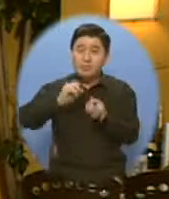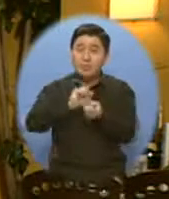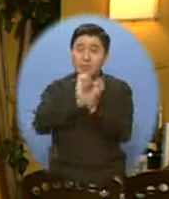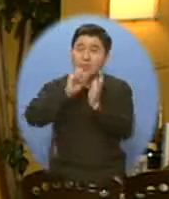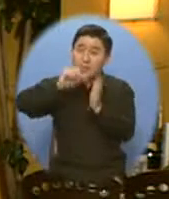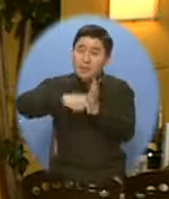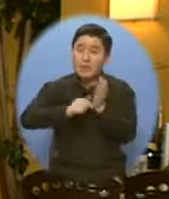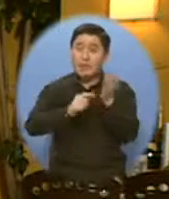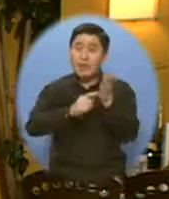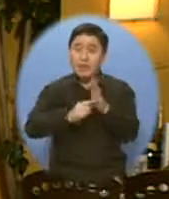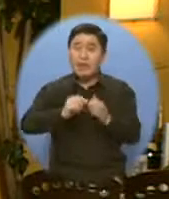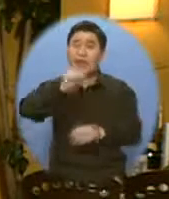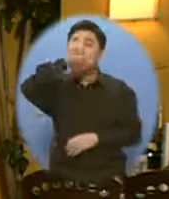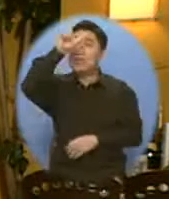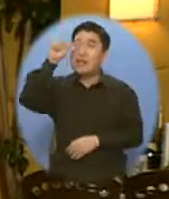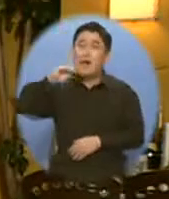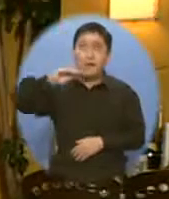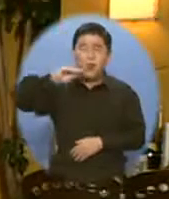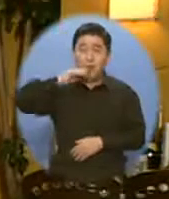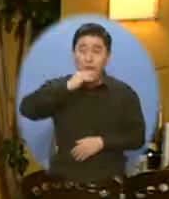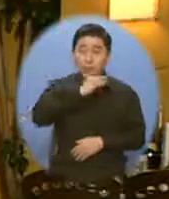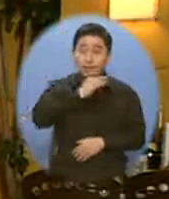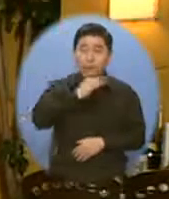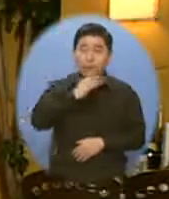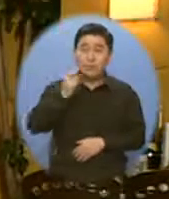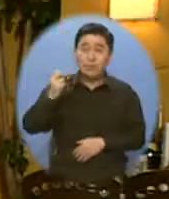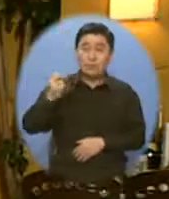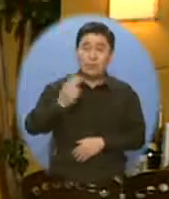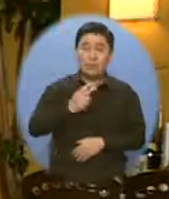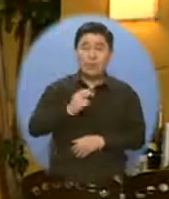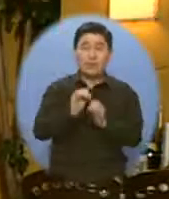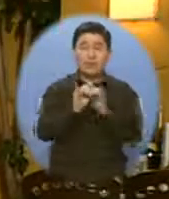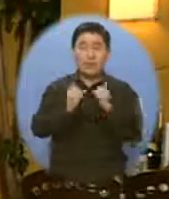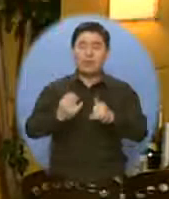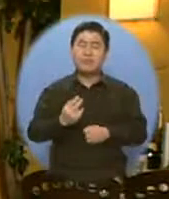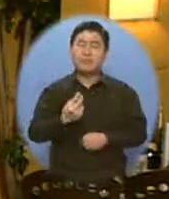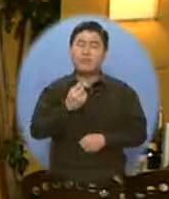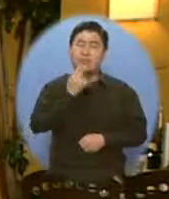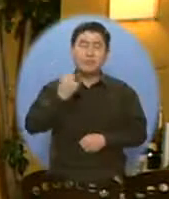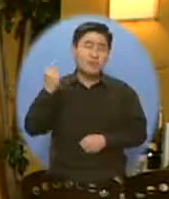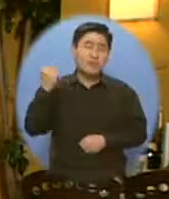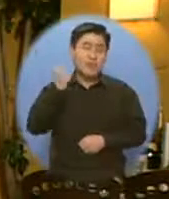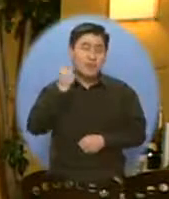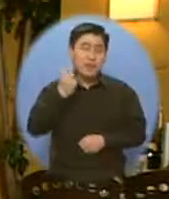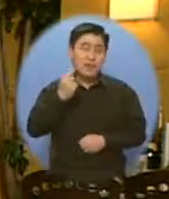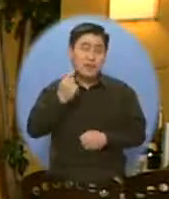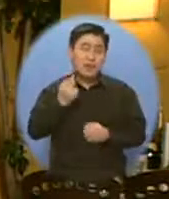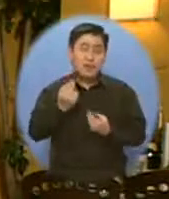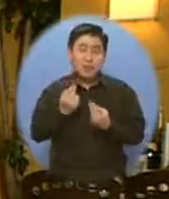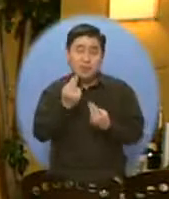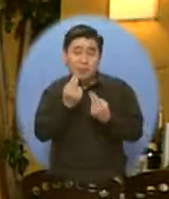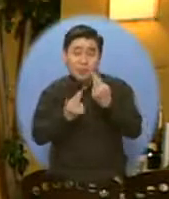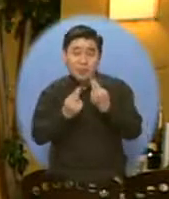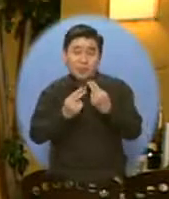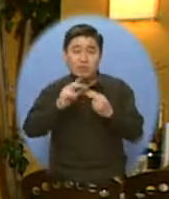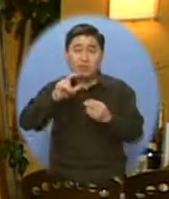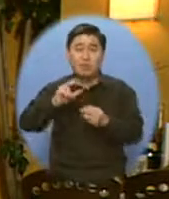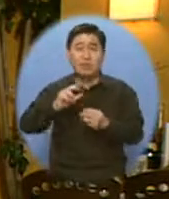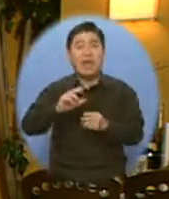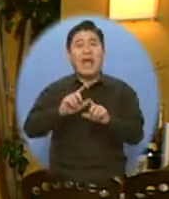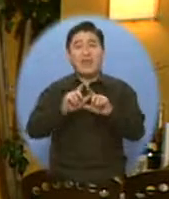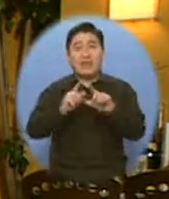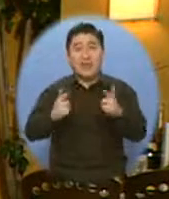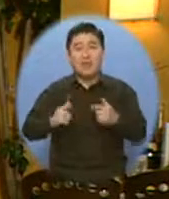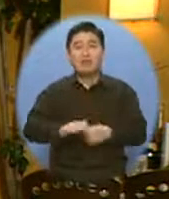옥수수와 그리고 어 이 사람의 숨소리 라는 입이 우적 형태인 문제가 아니라 우리들